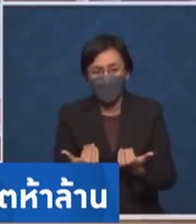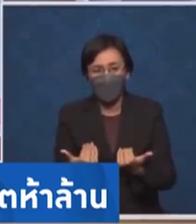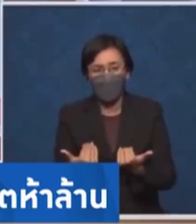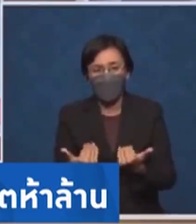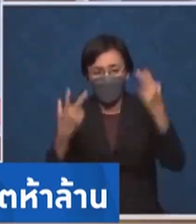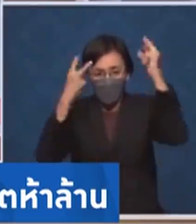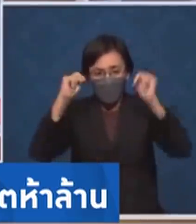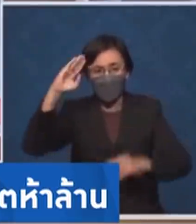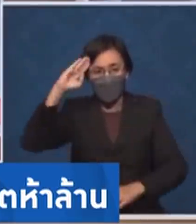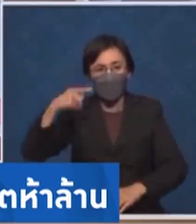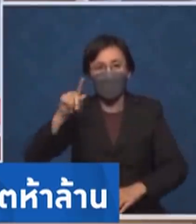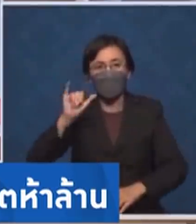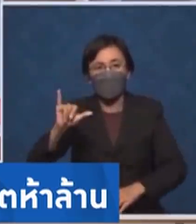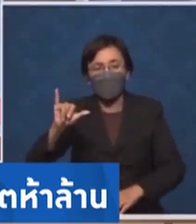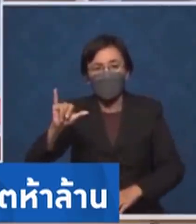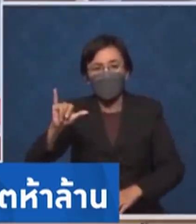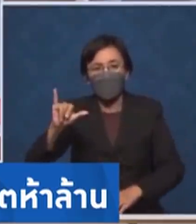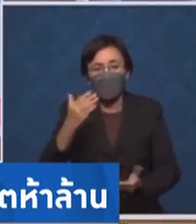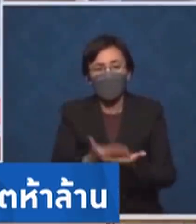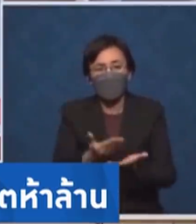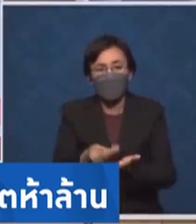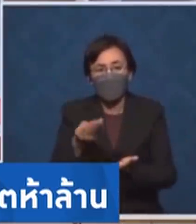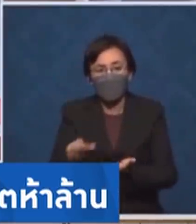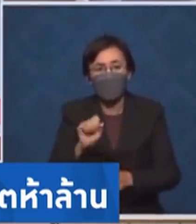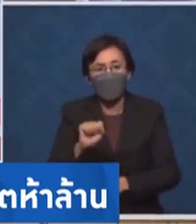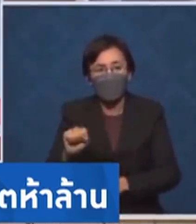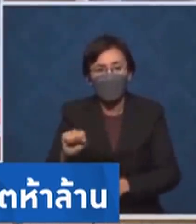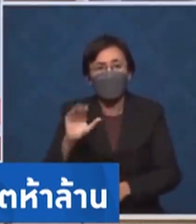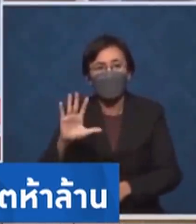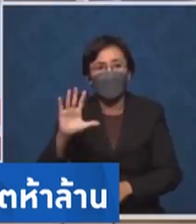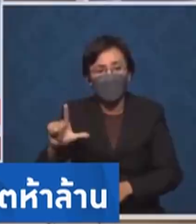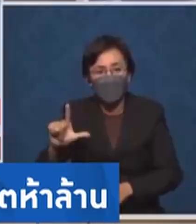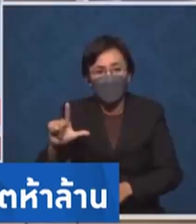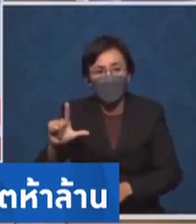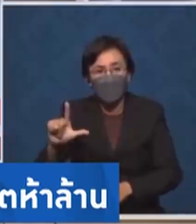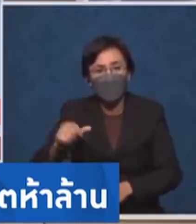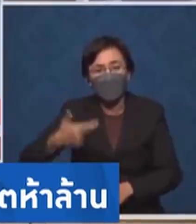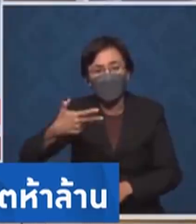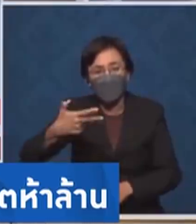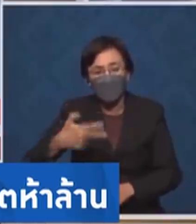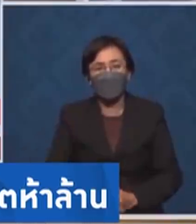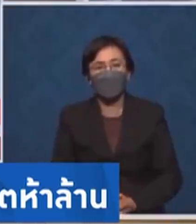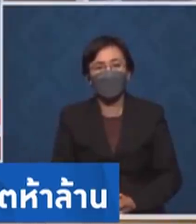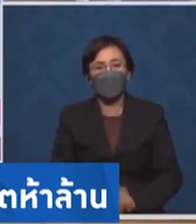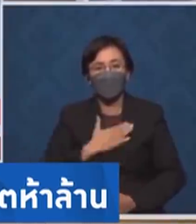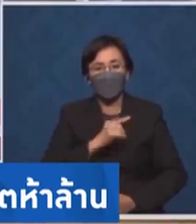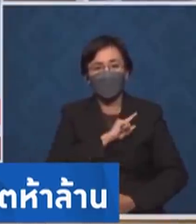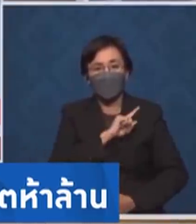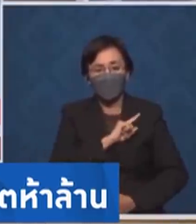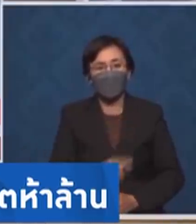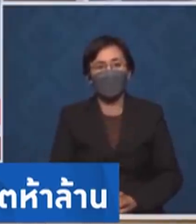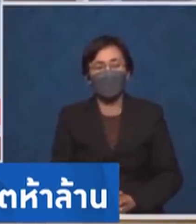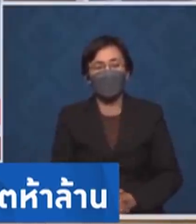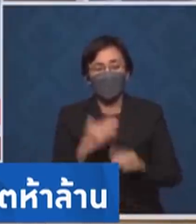ปช.ตามที่ฝ่ายค้านบอกว่าตัวเองมีทั้งหลักฐานที่เป็นภาพถ่ายและพยานบุคคลนั้นกระบวนการในสภาที่จะทำโดยคุณชวนจะ